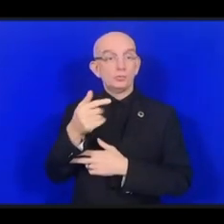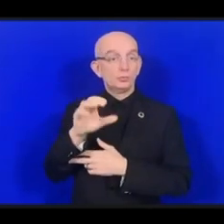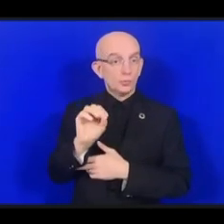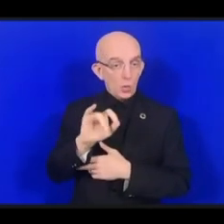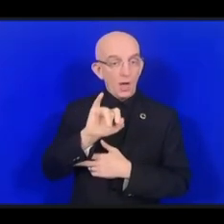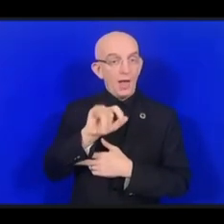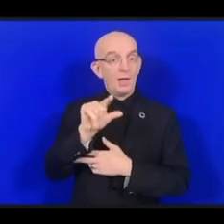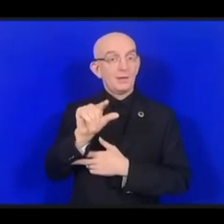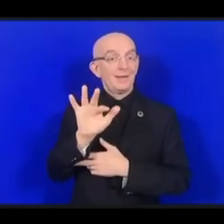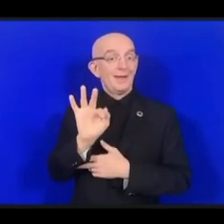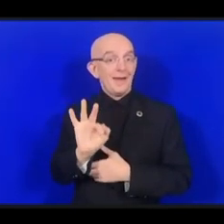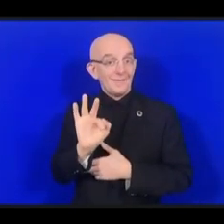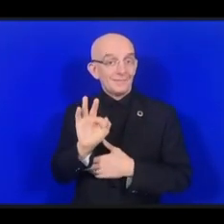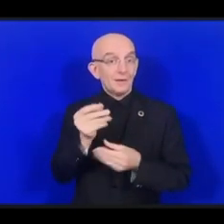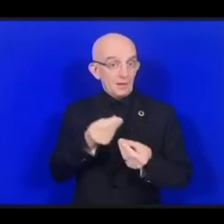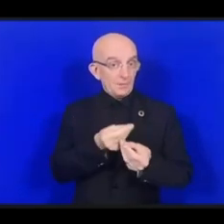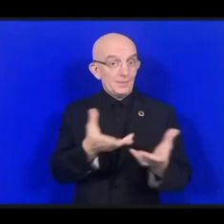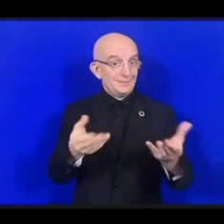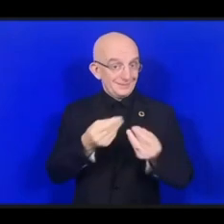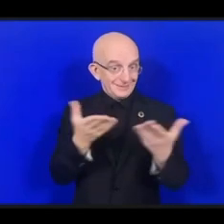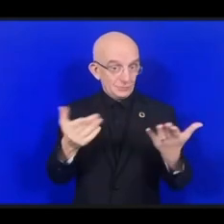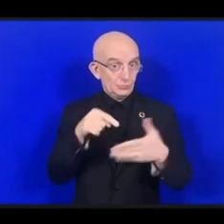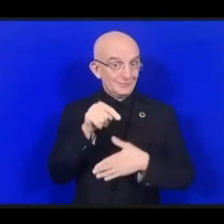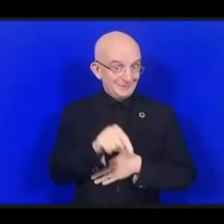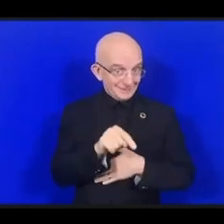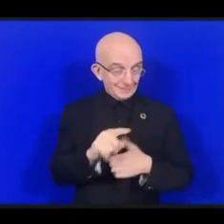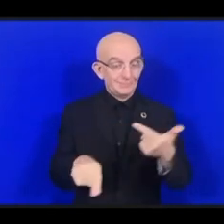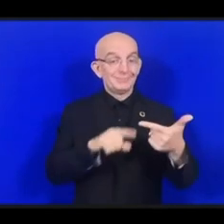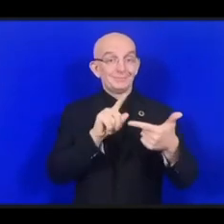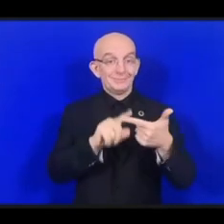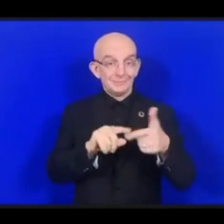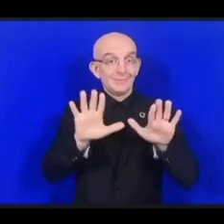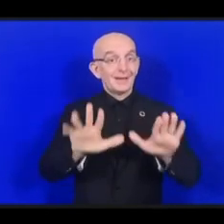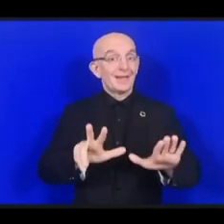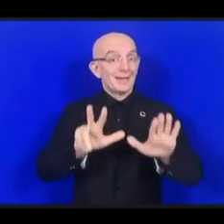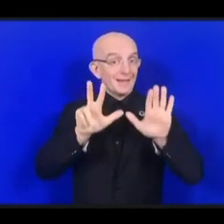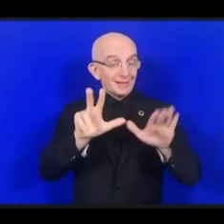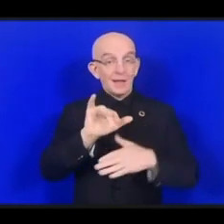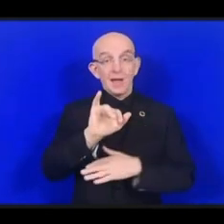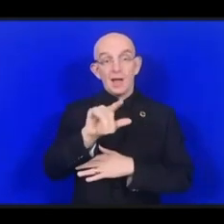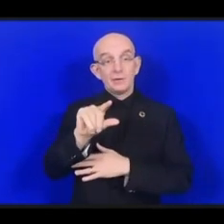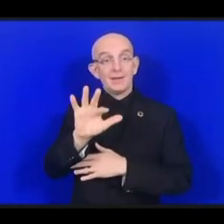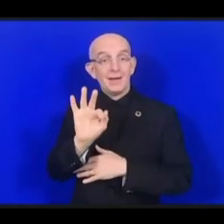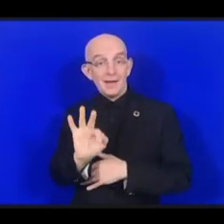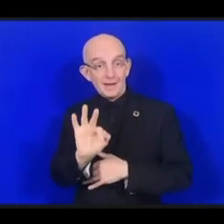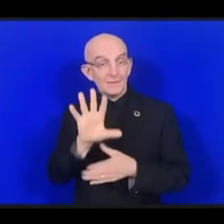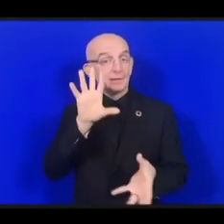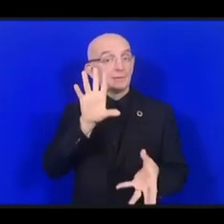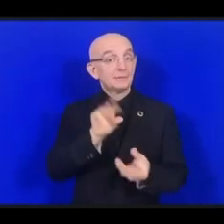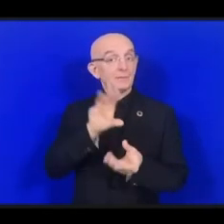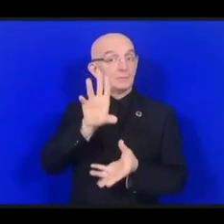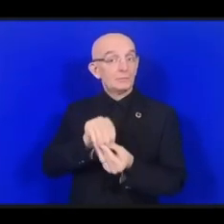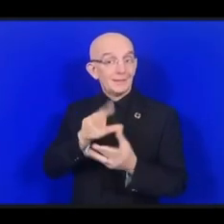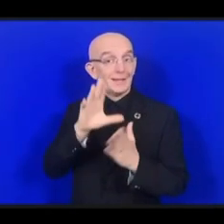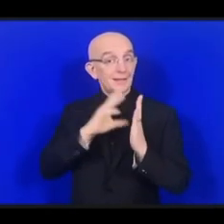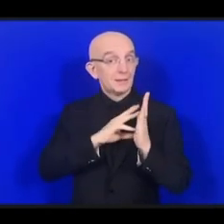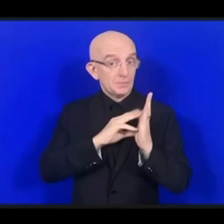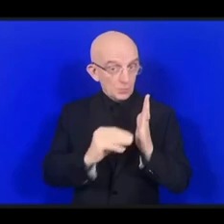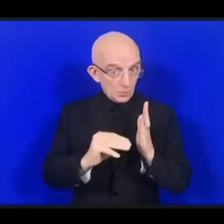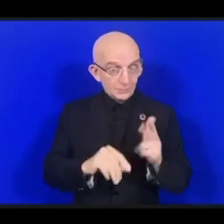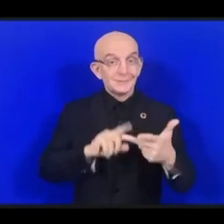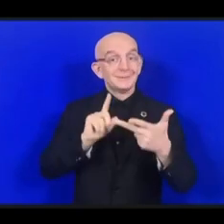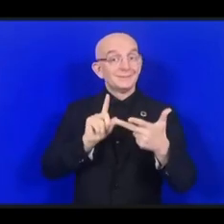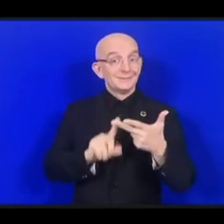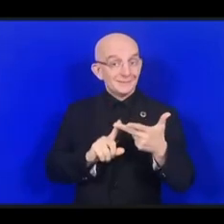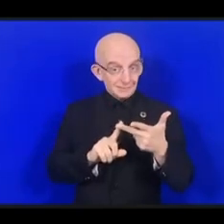就是 IGF 议会轨道和全球青年峰会的成果文件；第四，超过300多